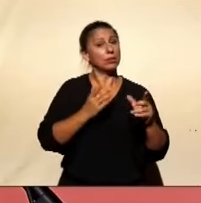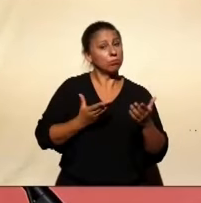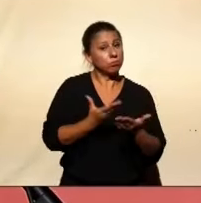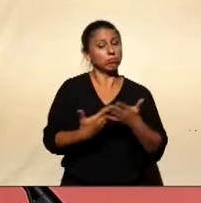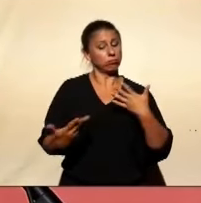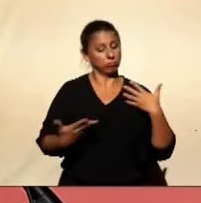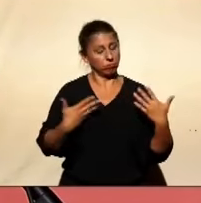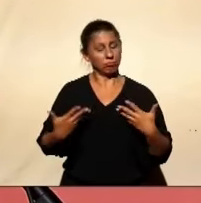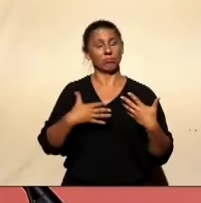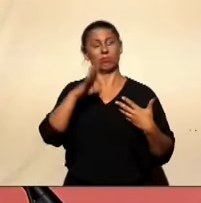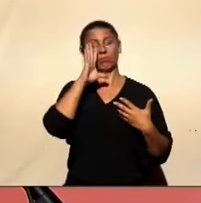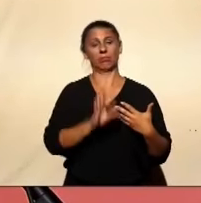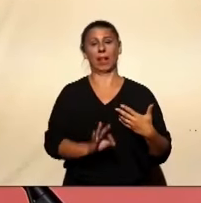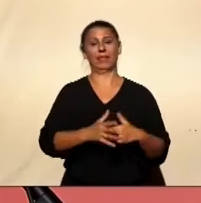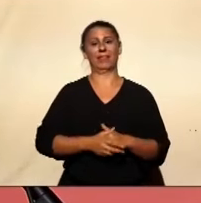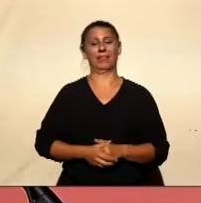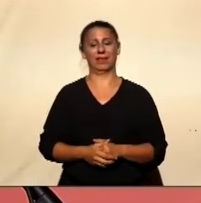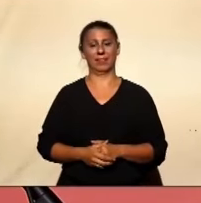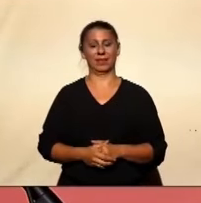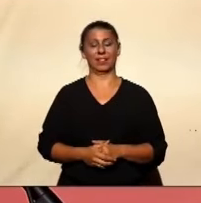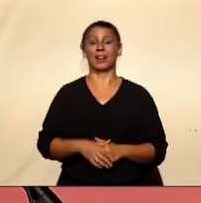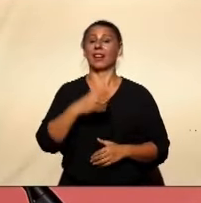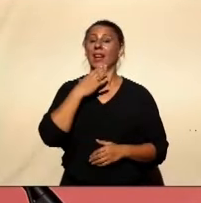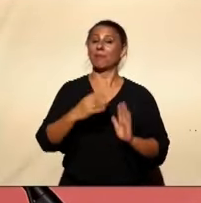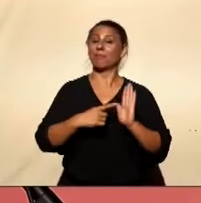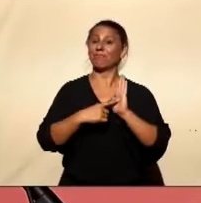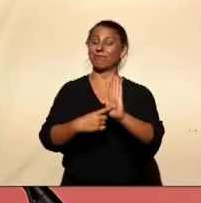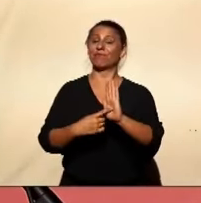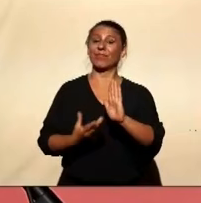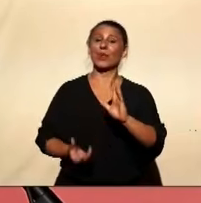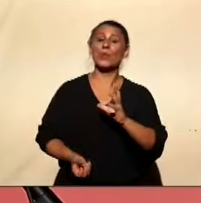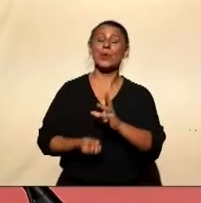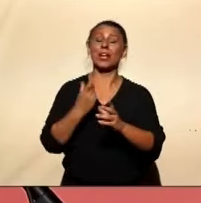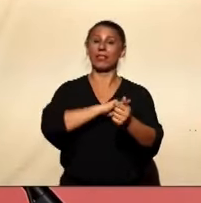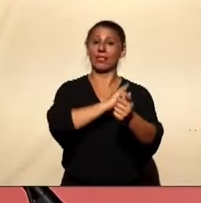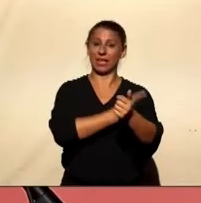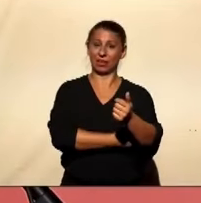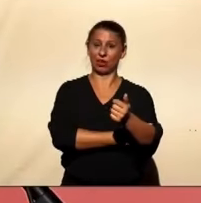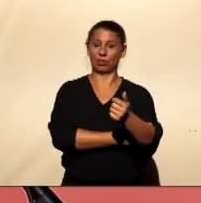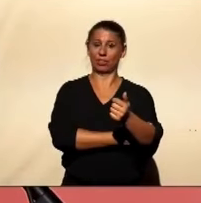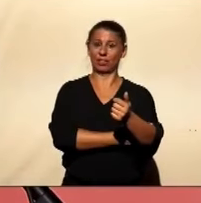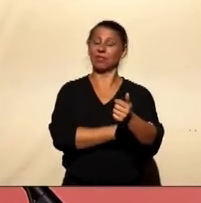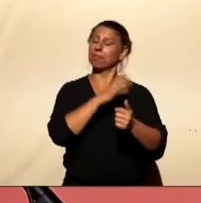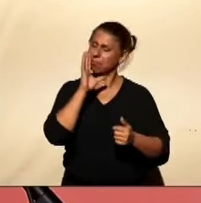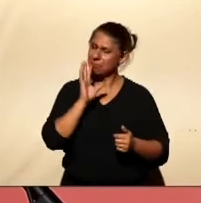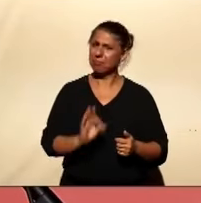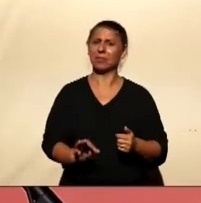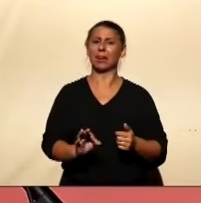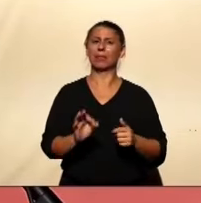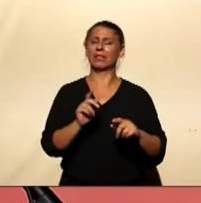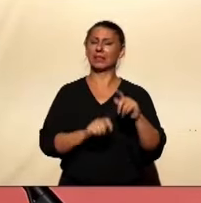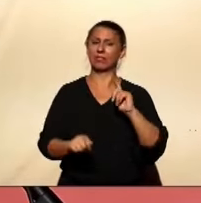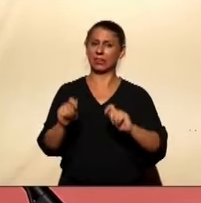σύγχρονη και ρεαλιστική, επειδή προβάλλει τις νέες δυνατότητες που αντικειμενικά